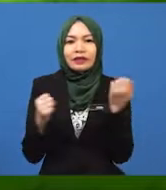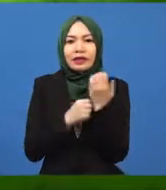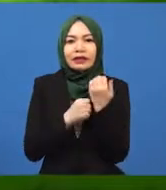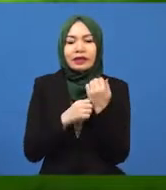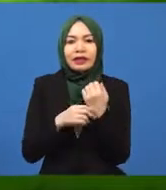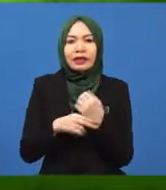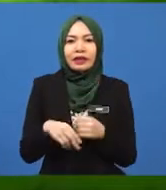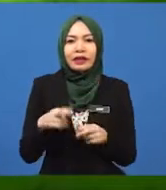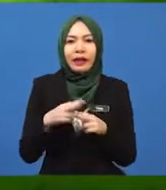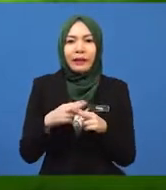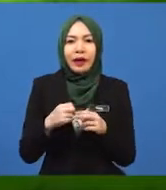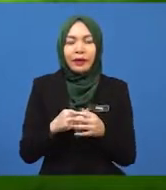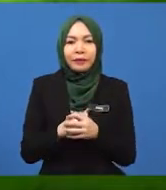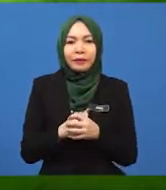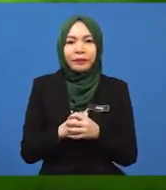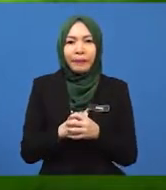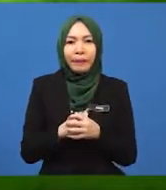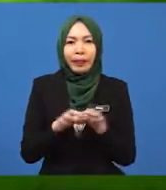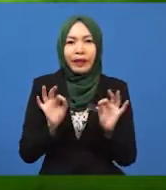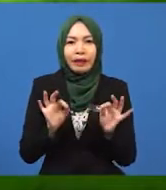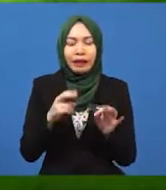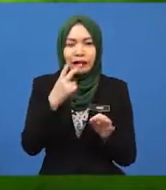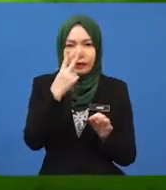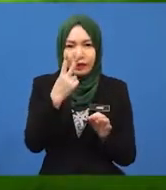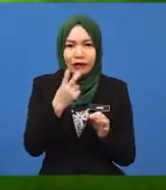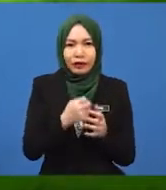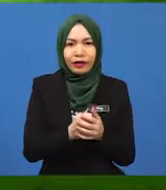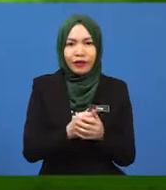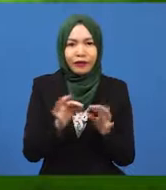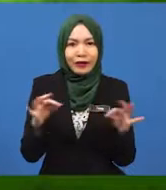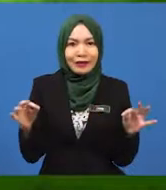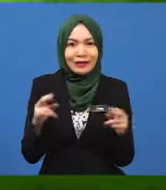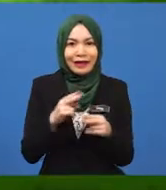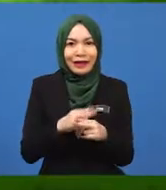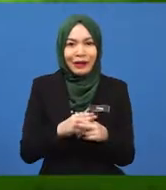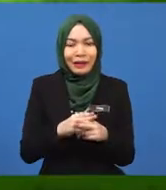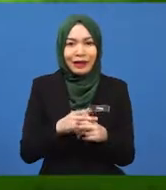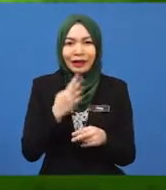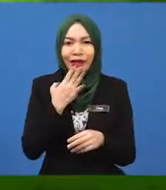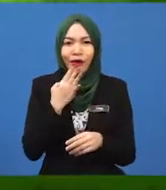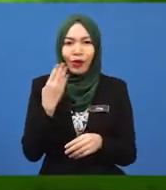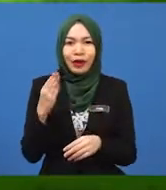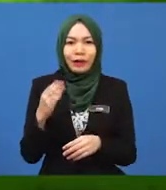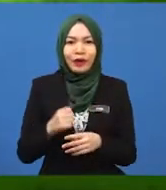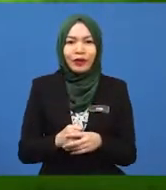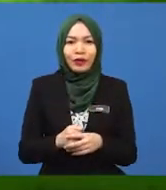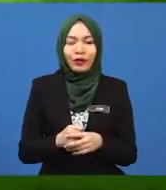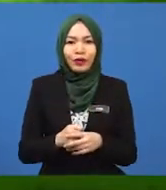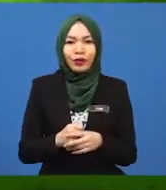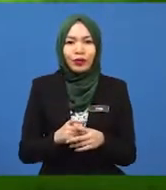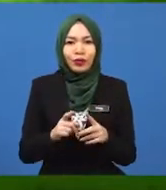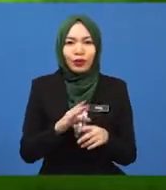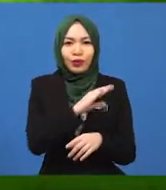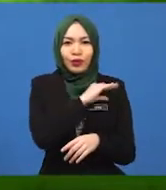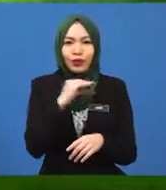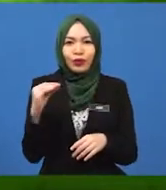Jika murid-murid perhatikan, frasa nama berwarna biru, manakala frasa